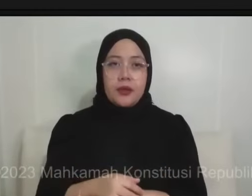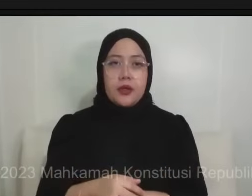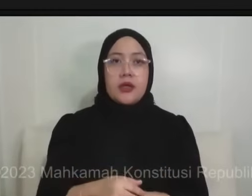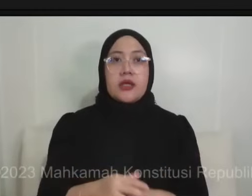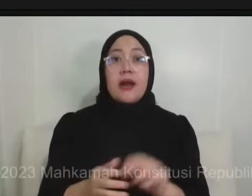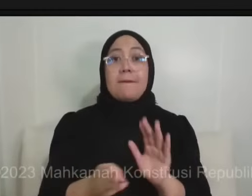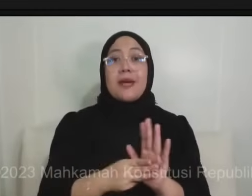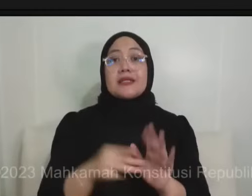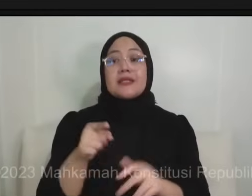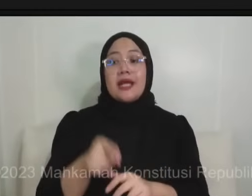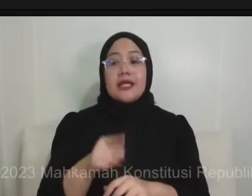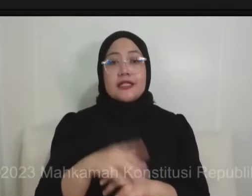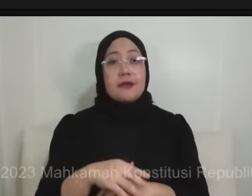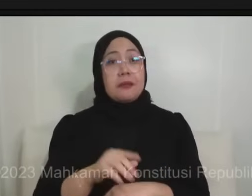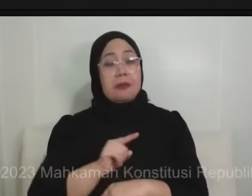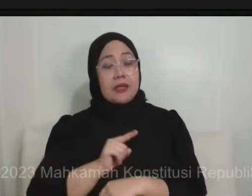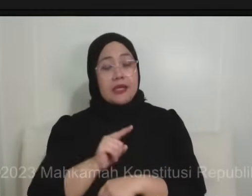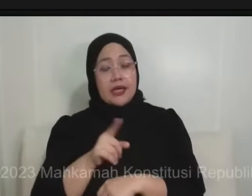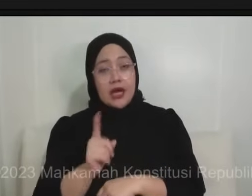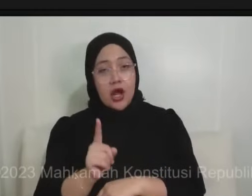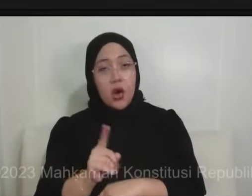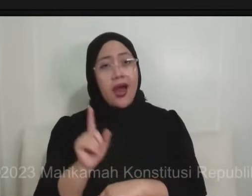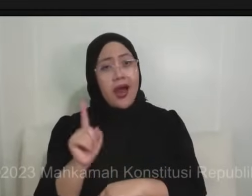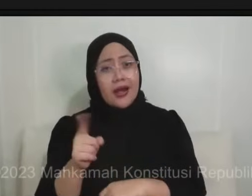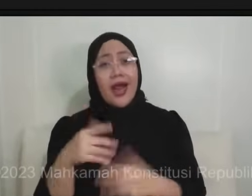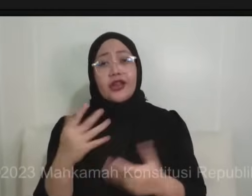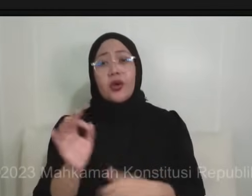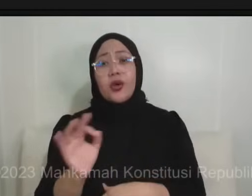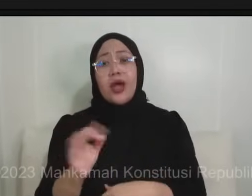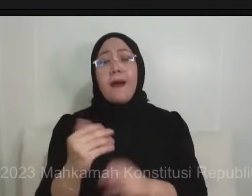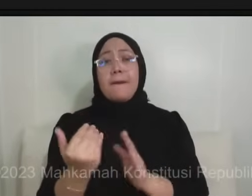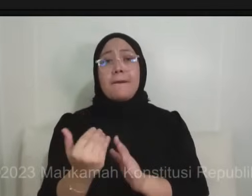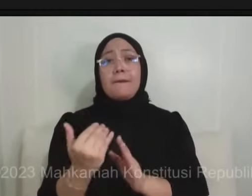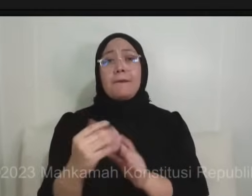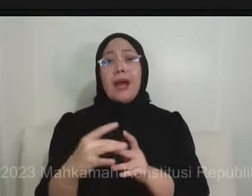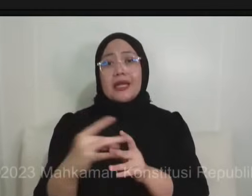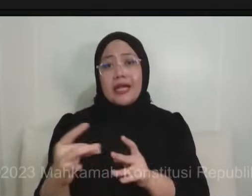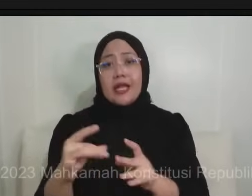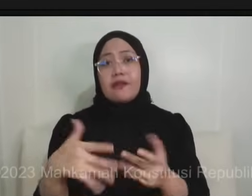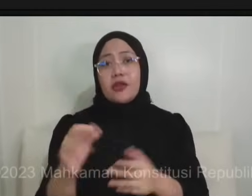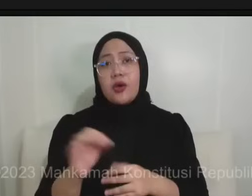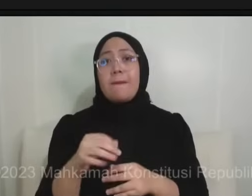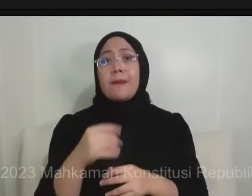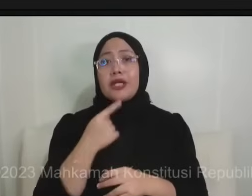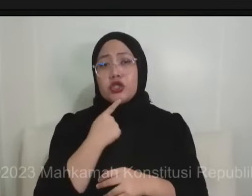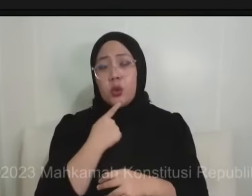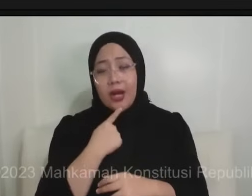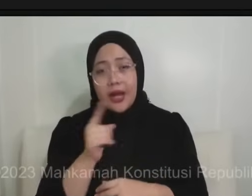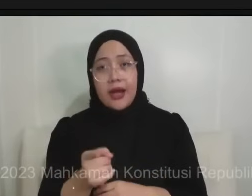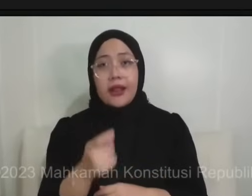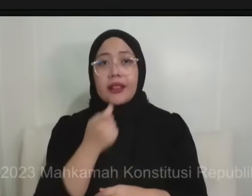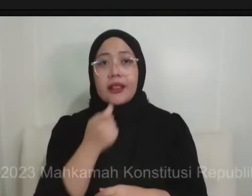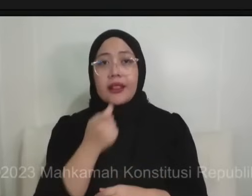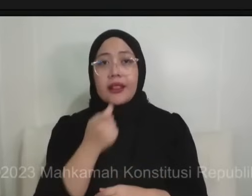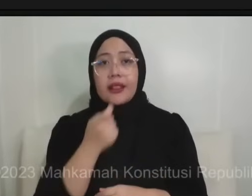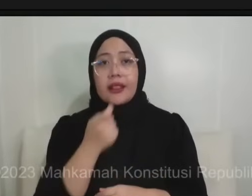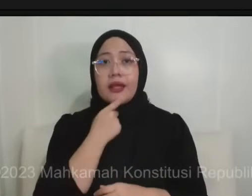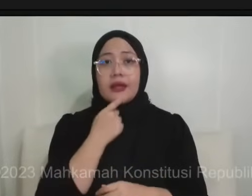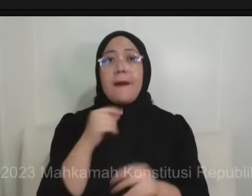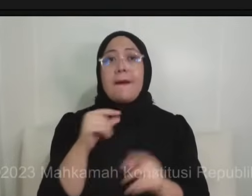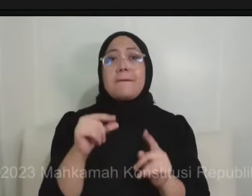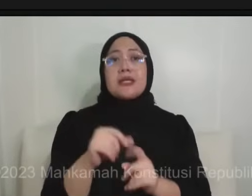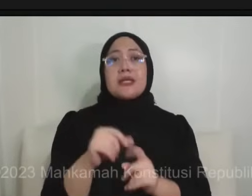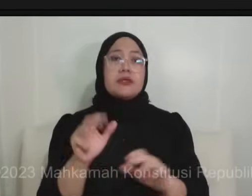berpendirian bahwa ada atau tidaknya alternatif dan bahkan pengecualian terhadap pasal 169 huruf q